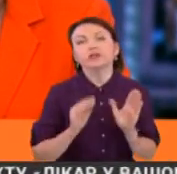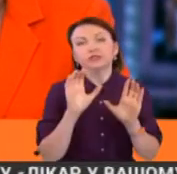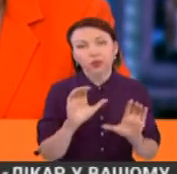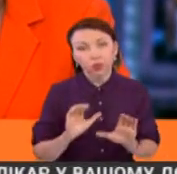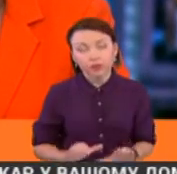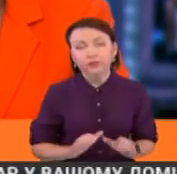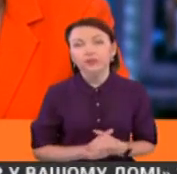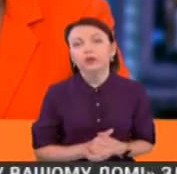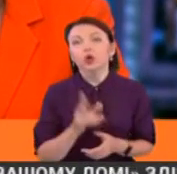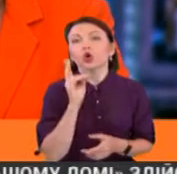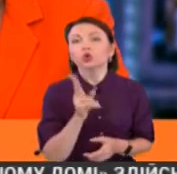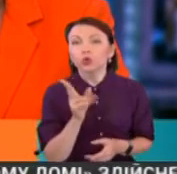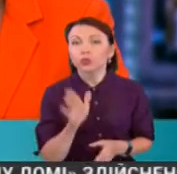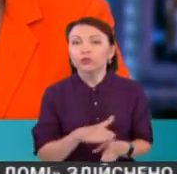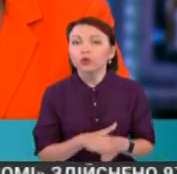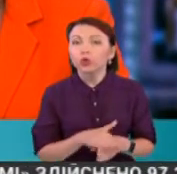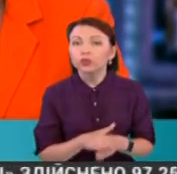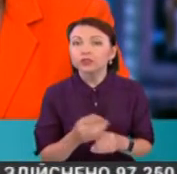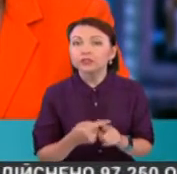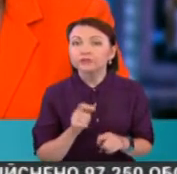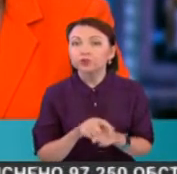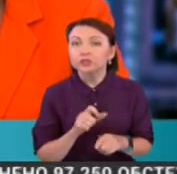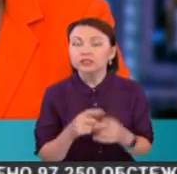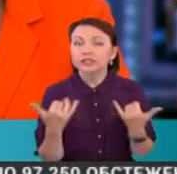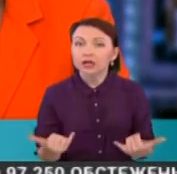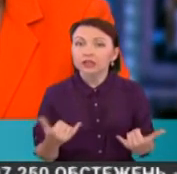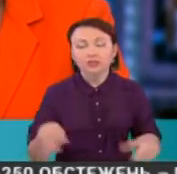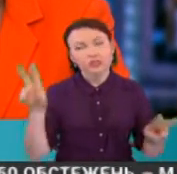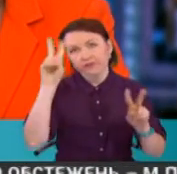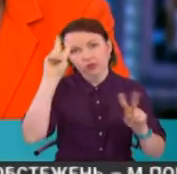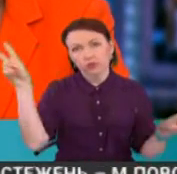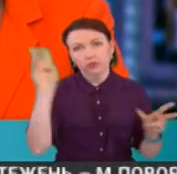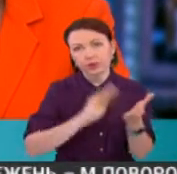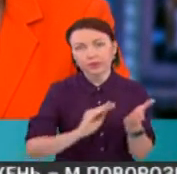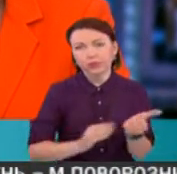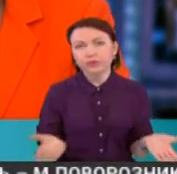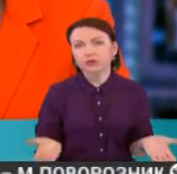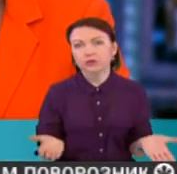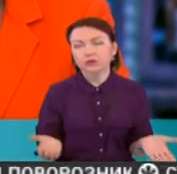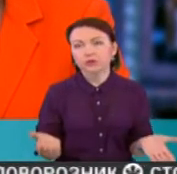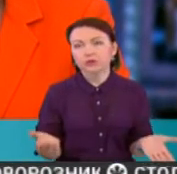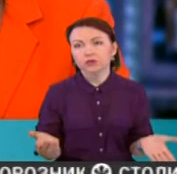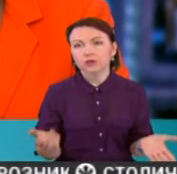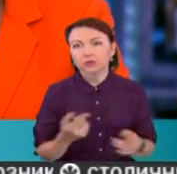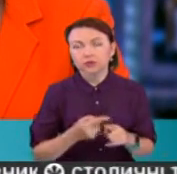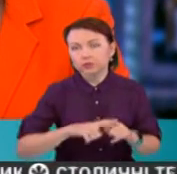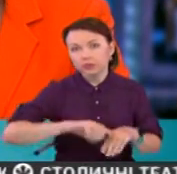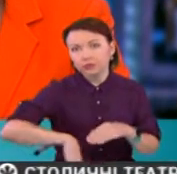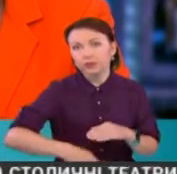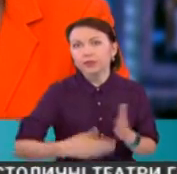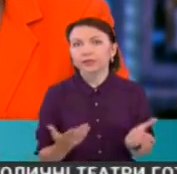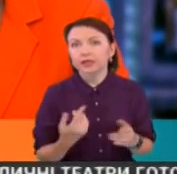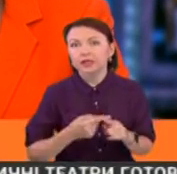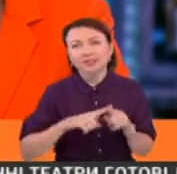адміністрації. Хто буде виконувати ці функції зараз? Невідомо, не прописано. Це лакуна. Ну розумієте,